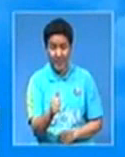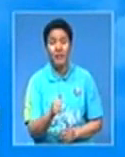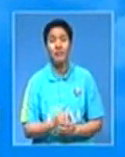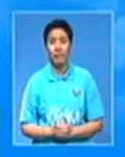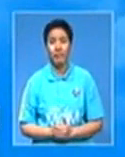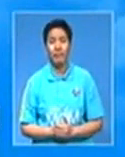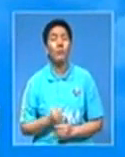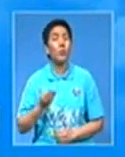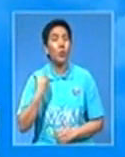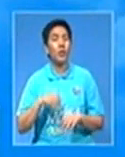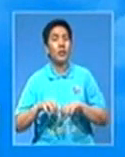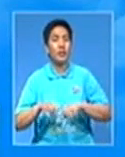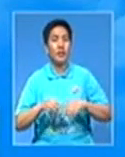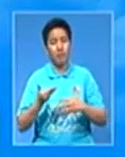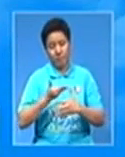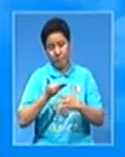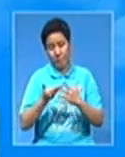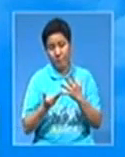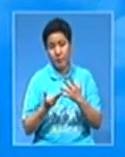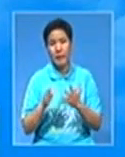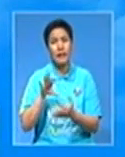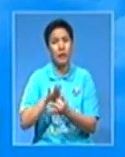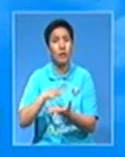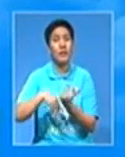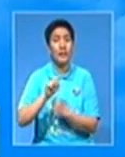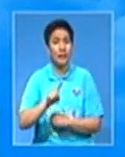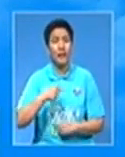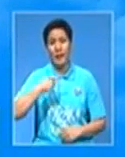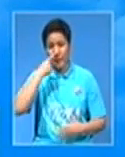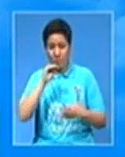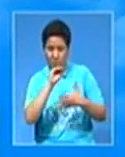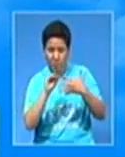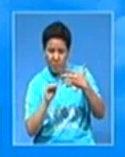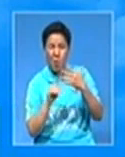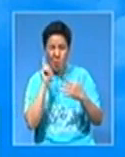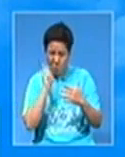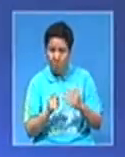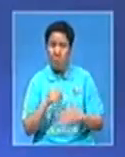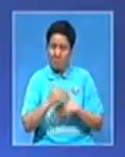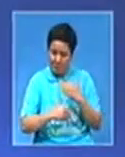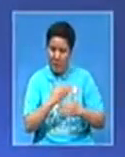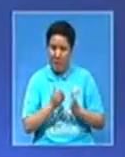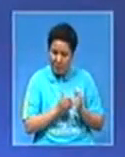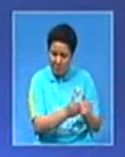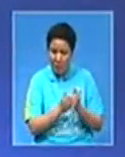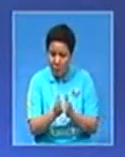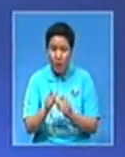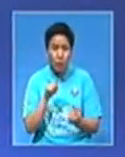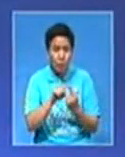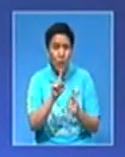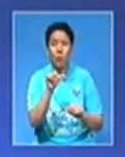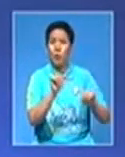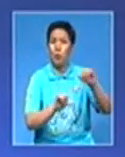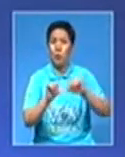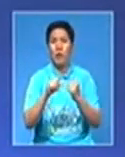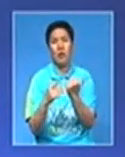ดอันดับความสามารถในการแข่งขันทางเศรษฐกิจประเทศไทยเรานั้นยังคงต้องเร่งพัฒนาหลายด้านด้วยกันนะครับโดยเฉพาะยิ่งด้านวิทยาศ